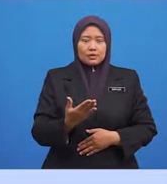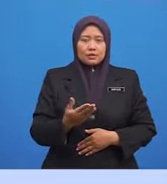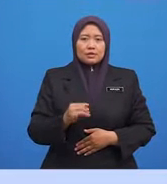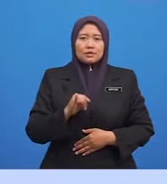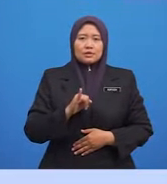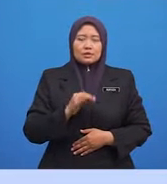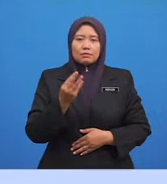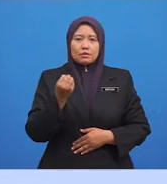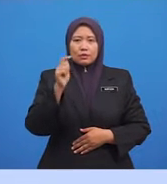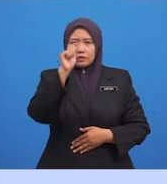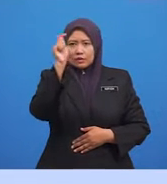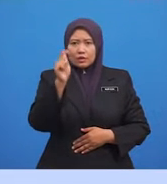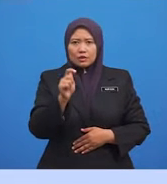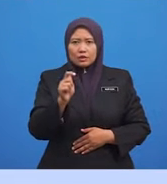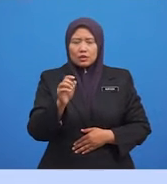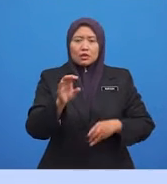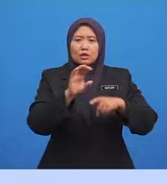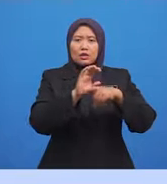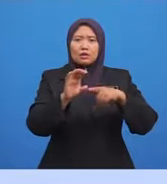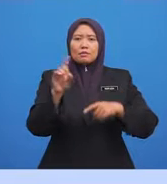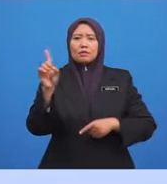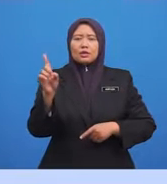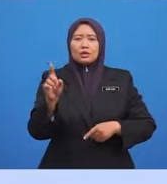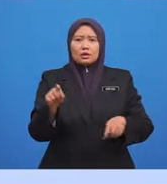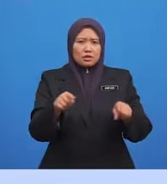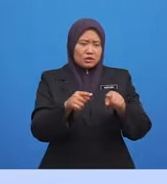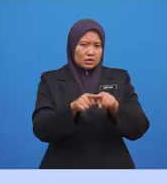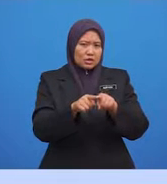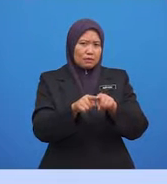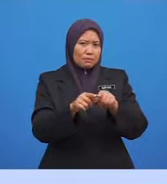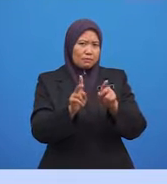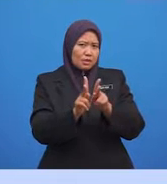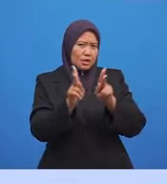nak tanya, gerabak mana yang paling panjang?